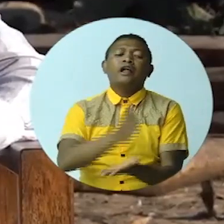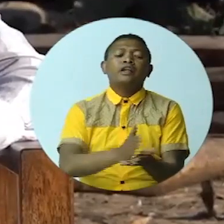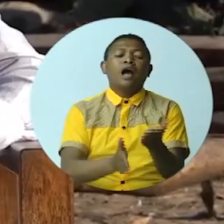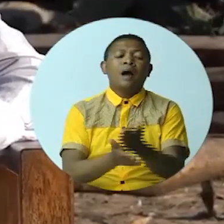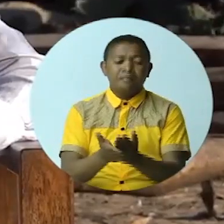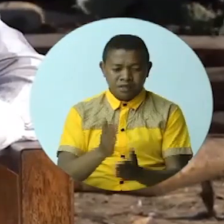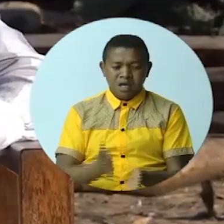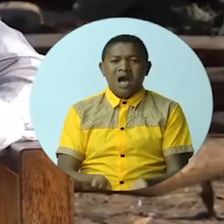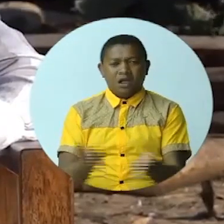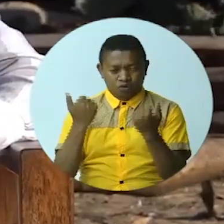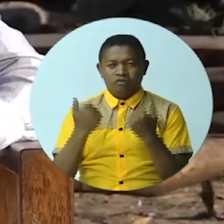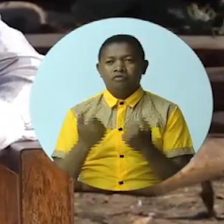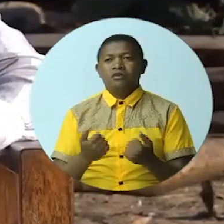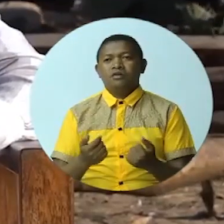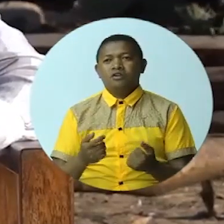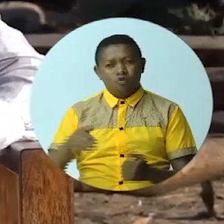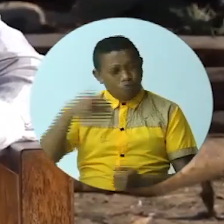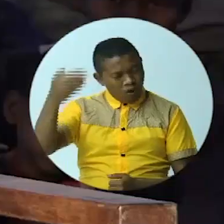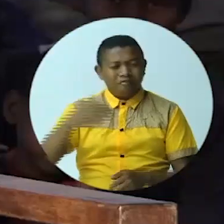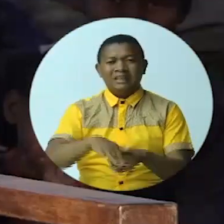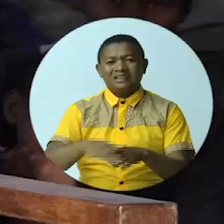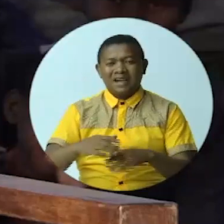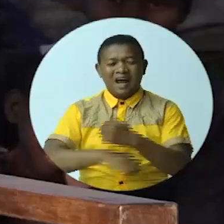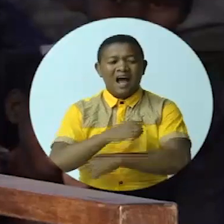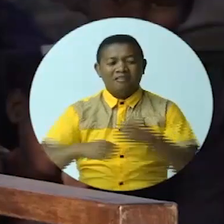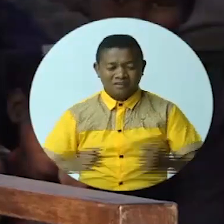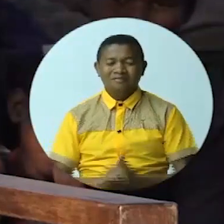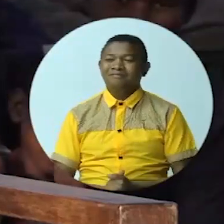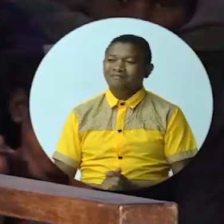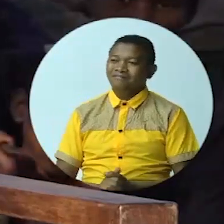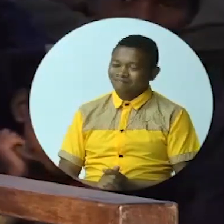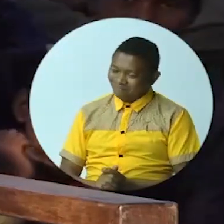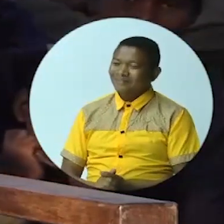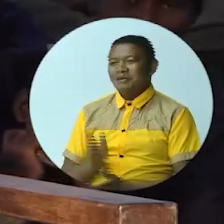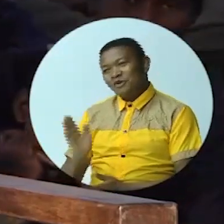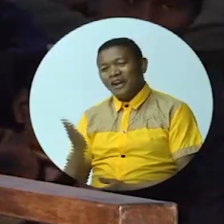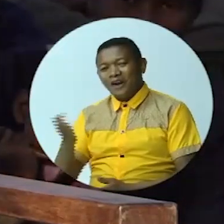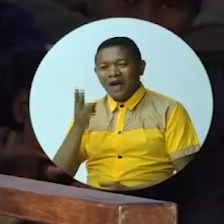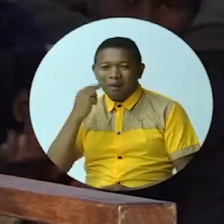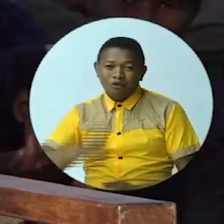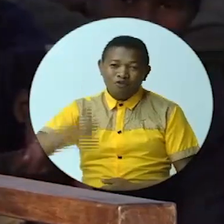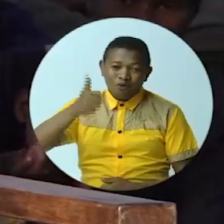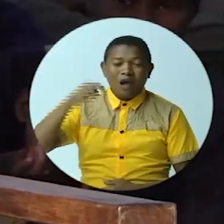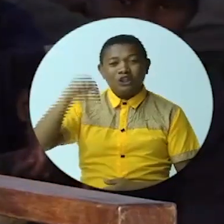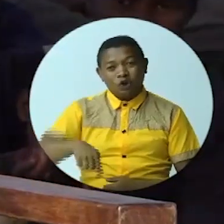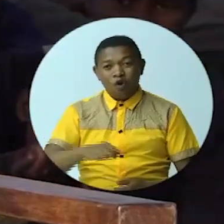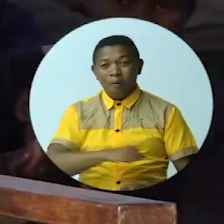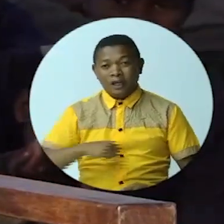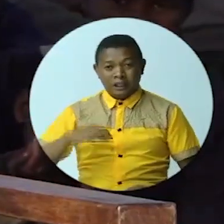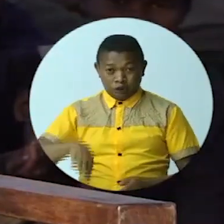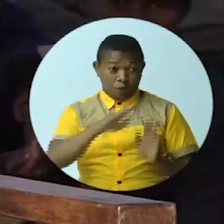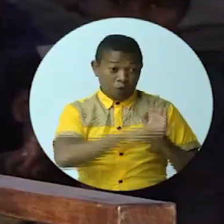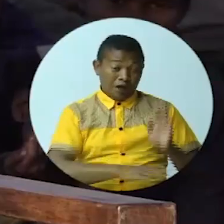dia ho avitra ny Madagasikara. Elery mankasitraka anao Andriamatofilo tato anatin'ity fandarana